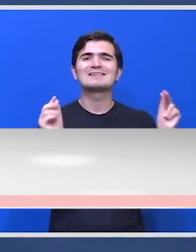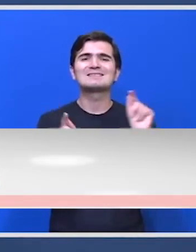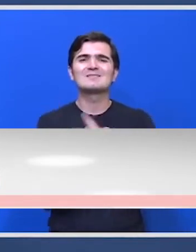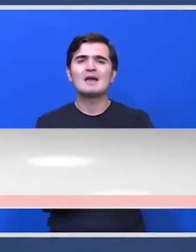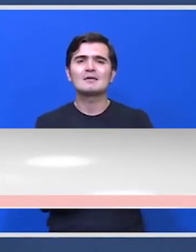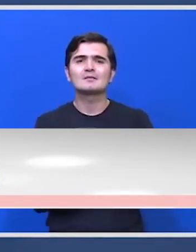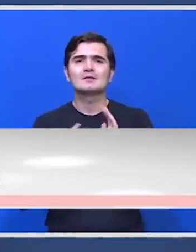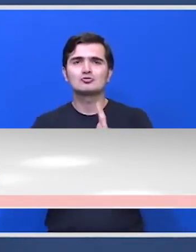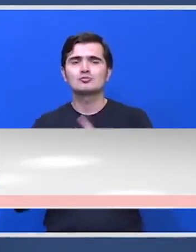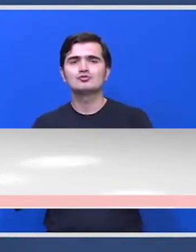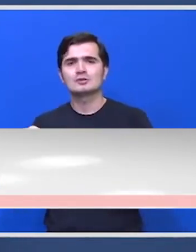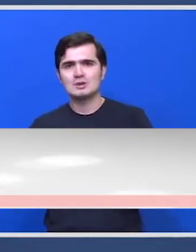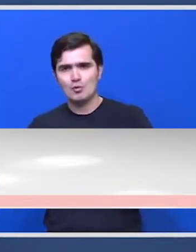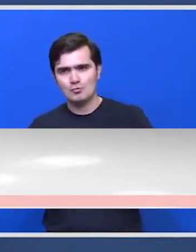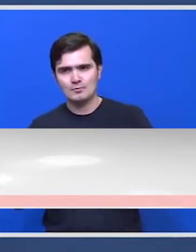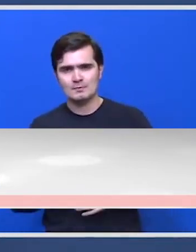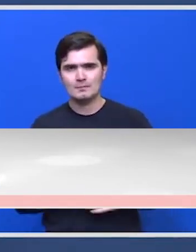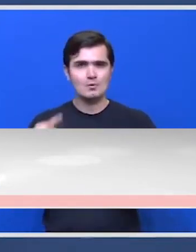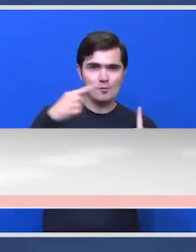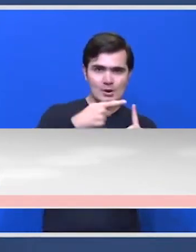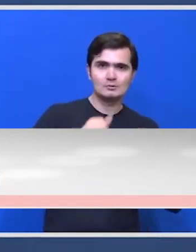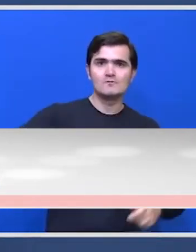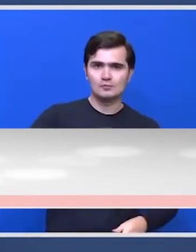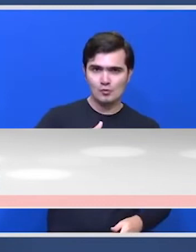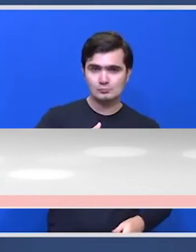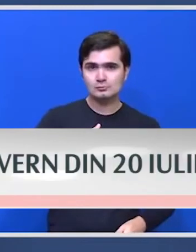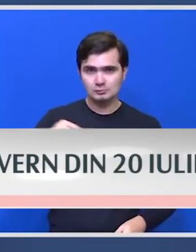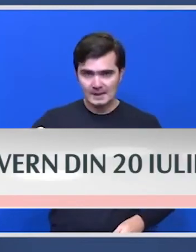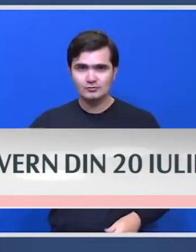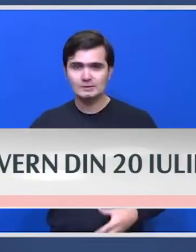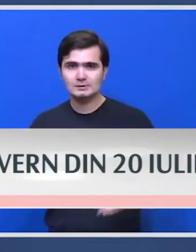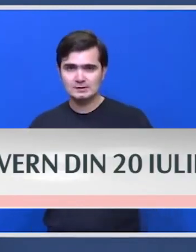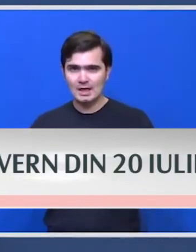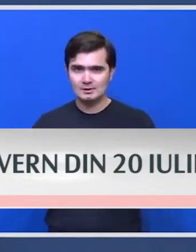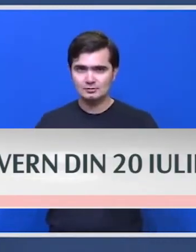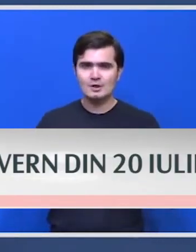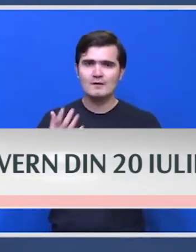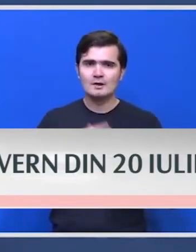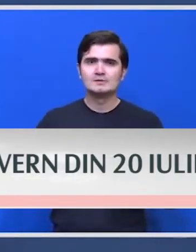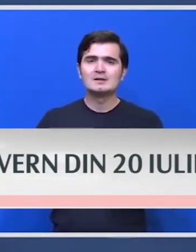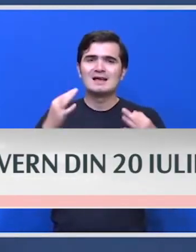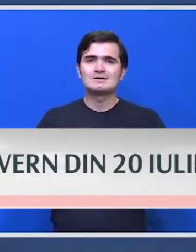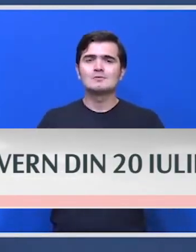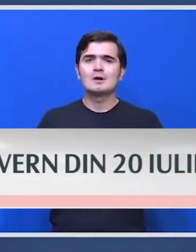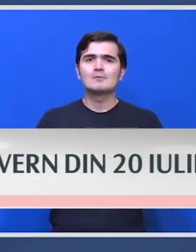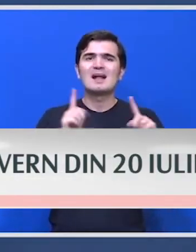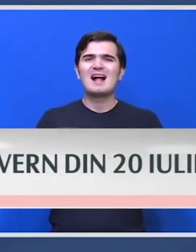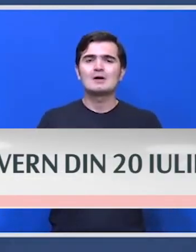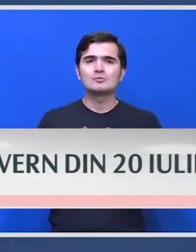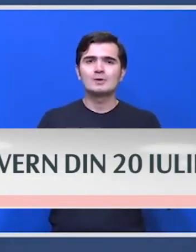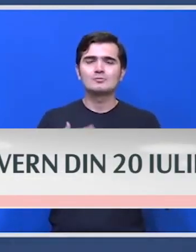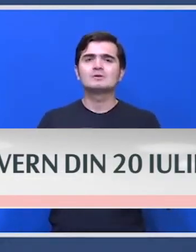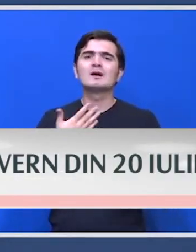transfer tehnologic. Obiectivul nostru și prin această strategie ne asigurăm cadrul pentru a putea face asta este să